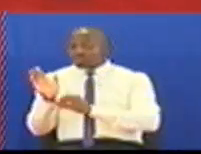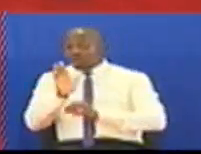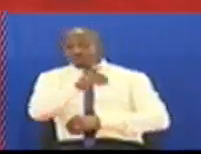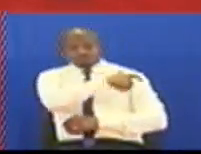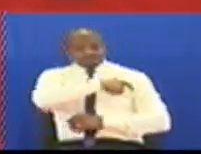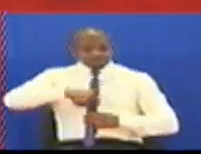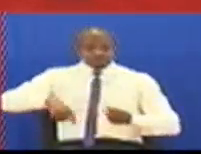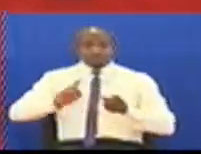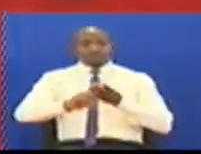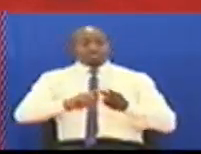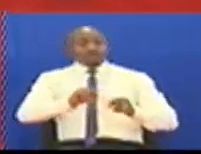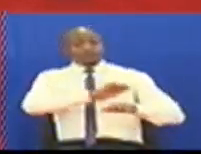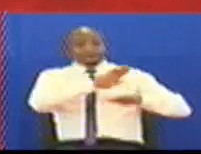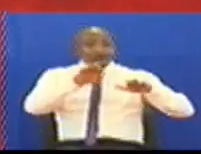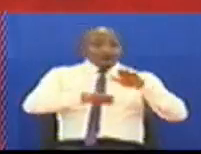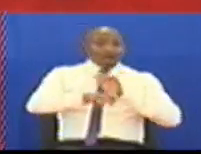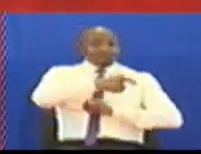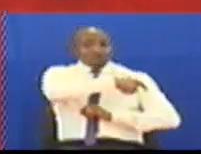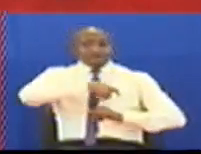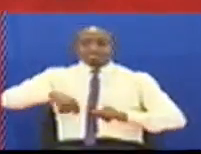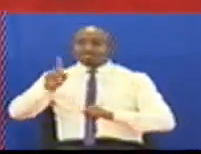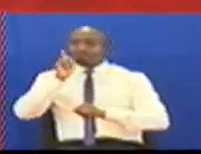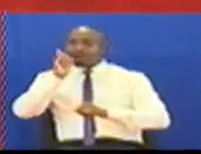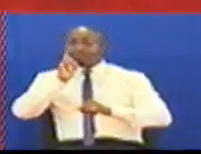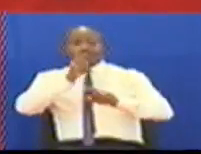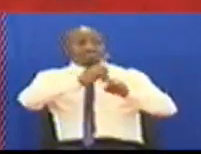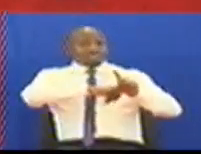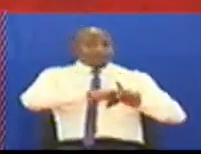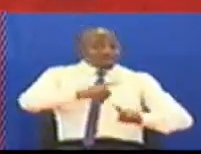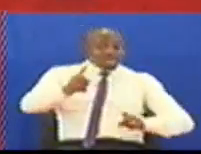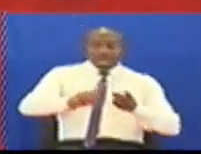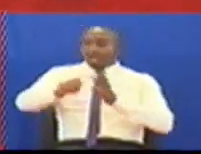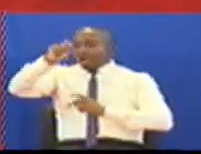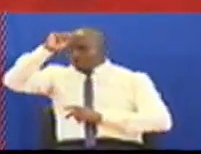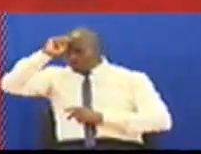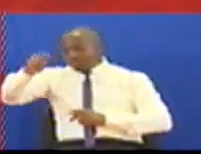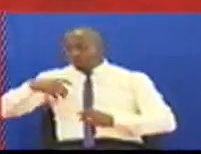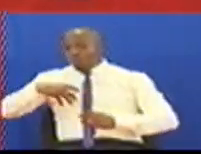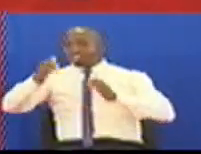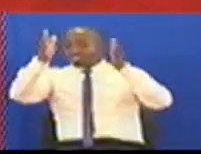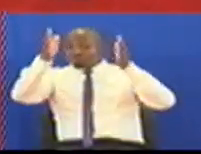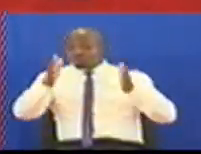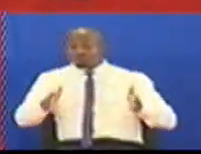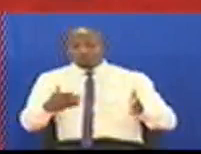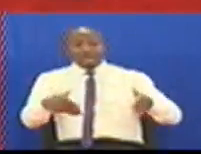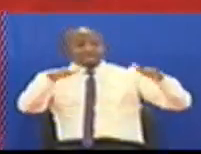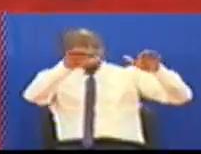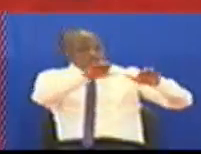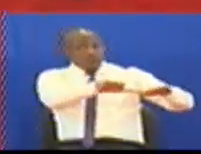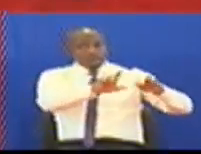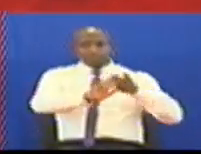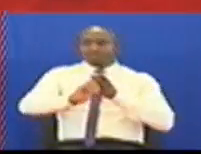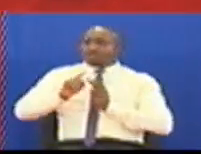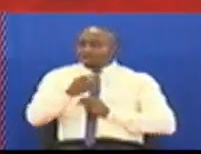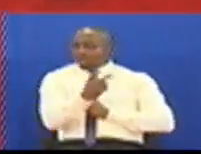wa Rais Mama Samia Suluhu Hassan, Mheshimiwa Waziri Mkuu Majaliwa Kassim Majaliwa.